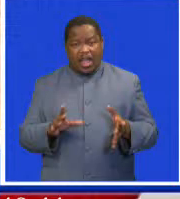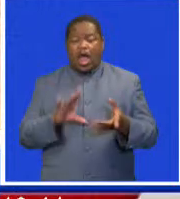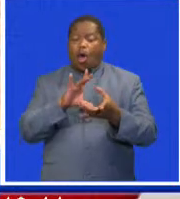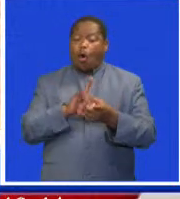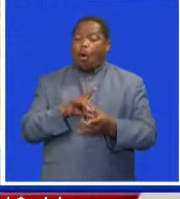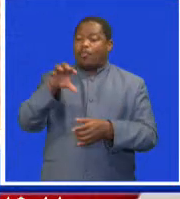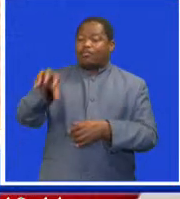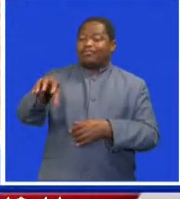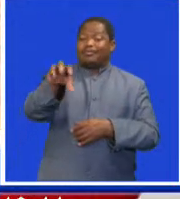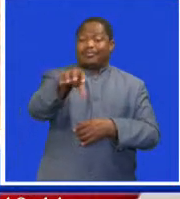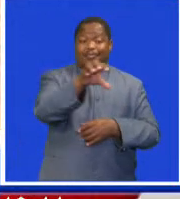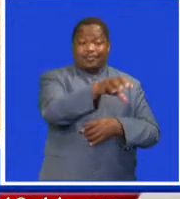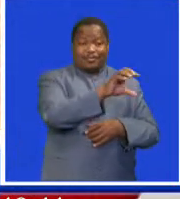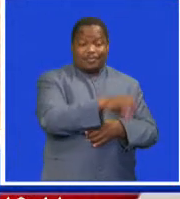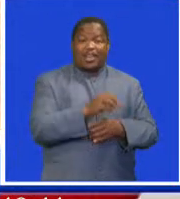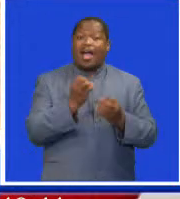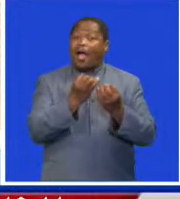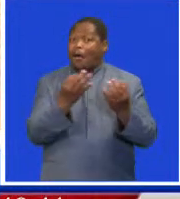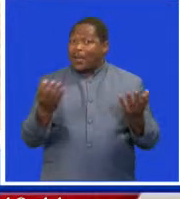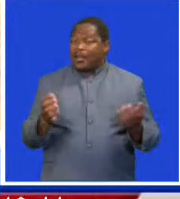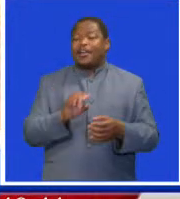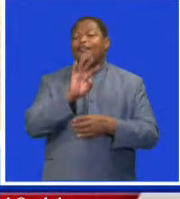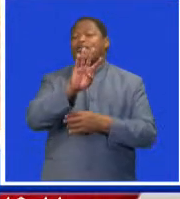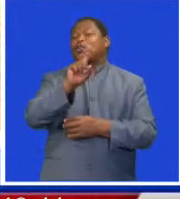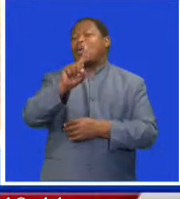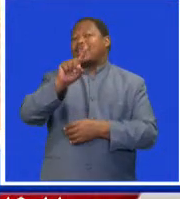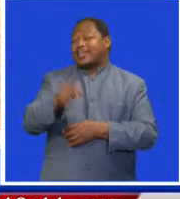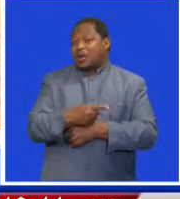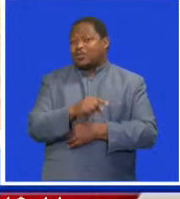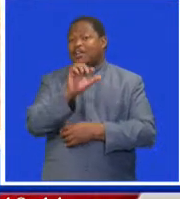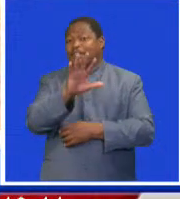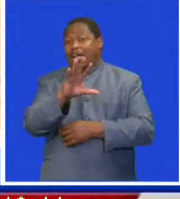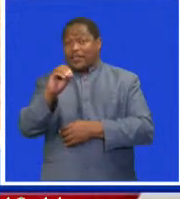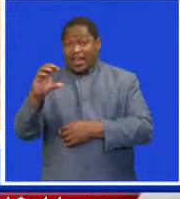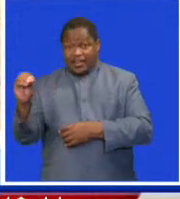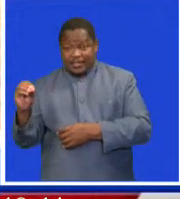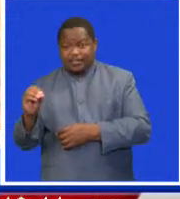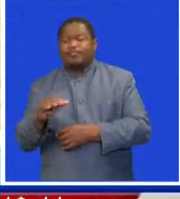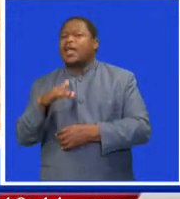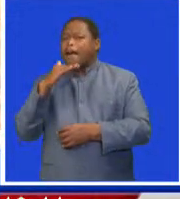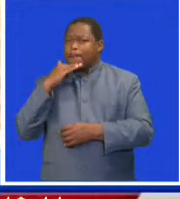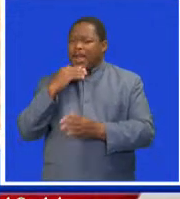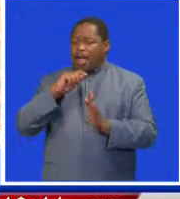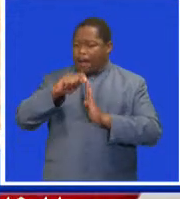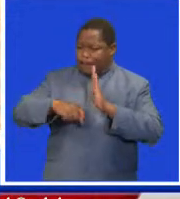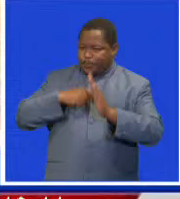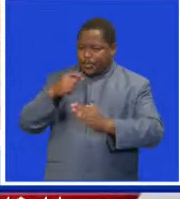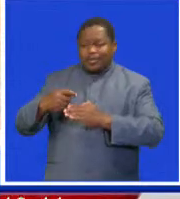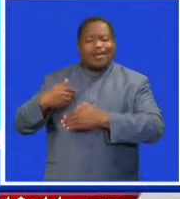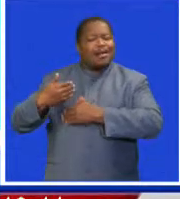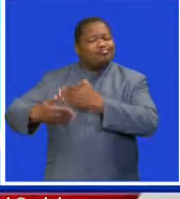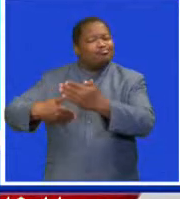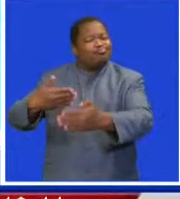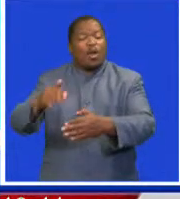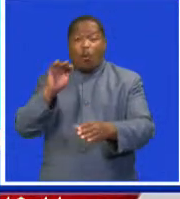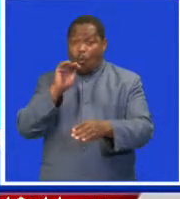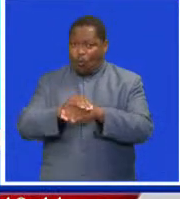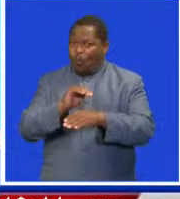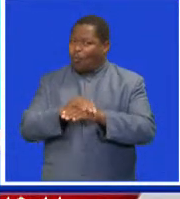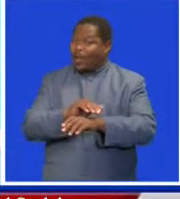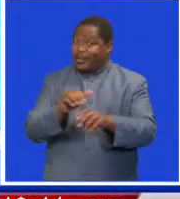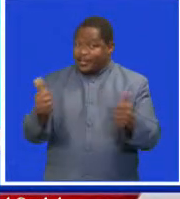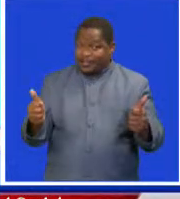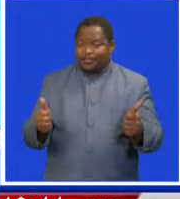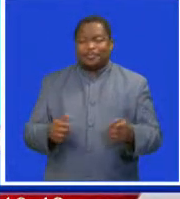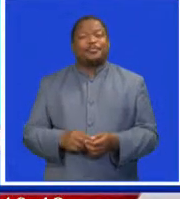41,500. Ikampeni lehamba kahle kakhulu leyo ngoba sibhekile kokuthi ekupheleni kwalenyanga